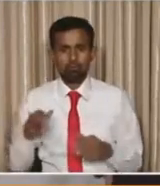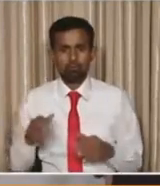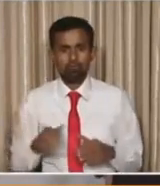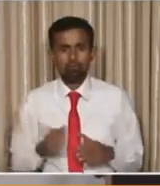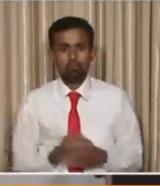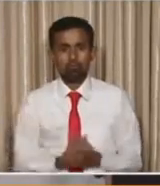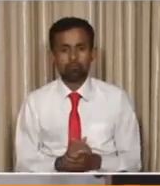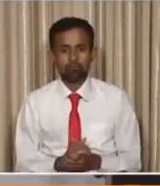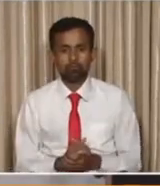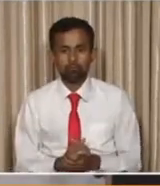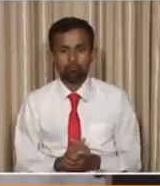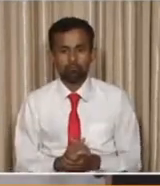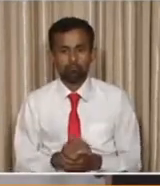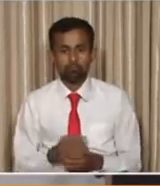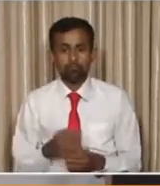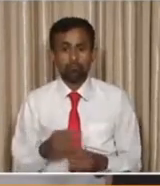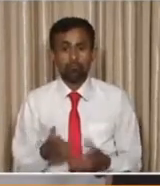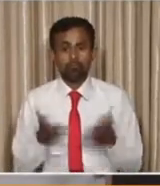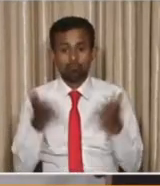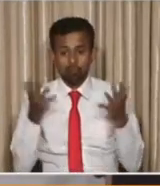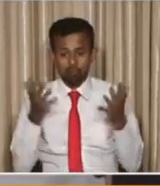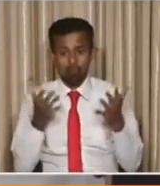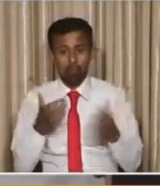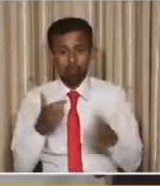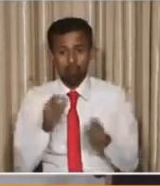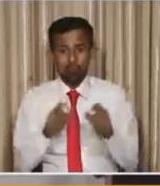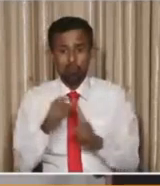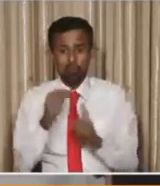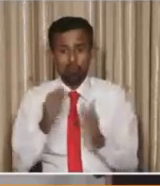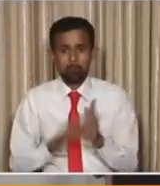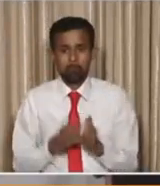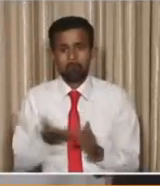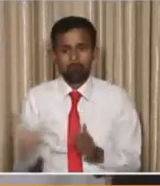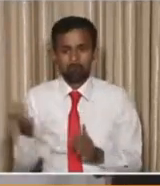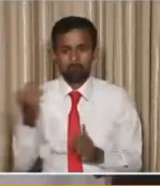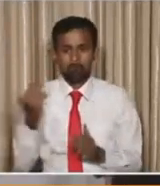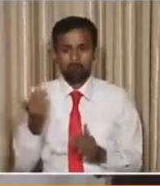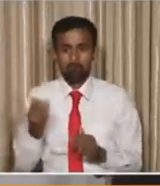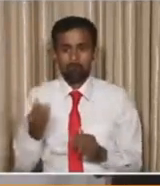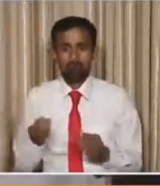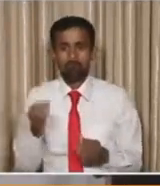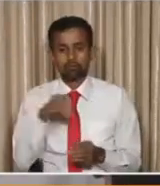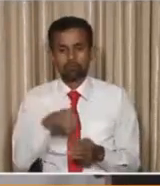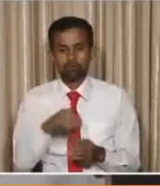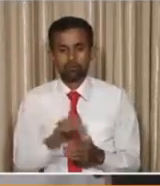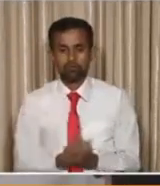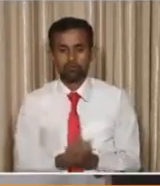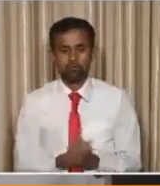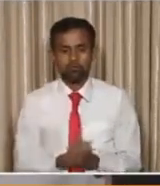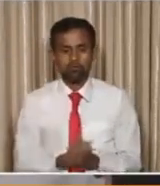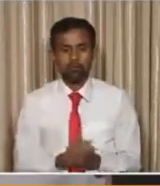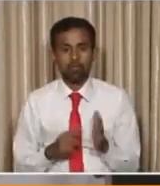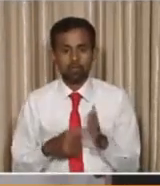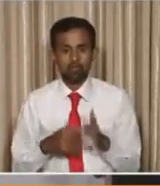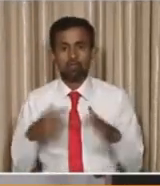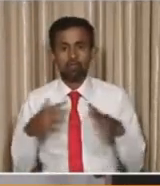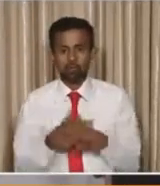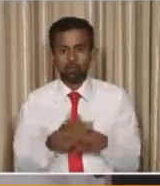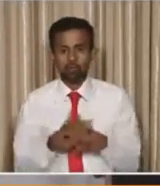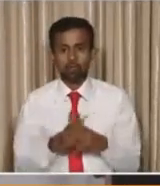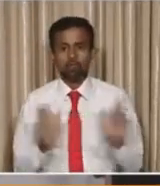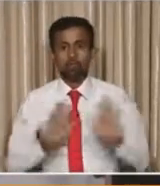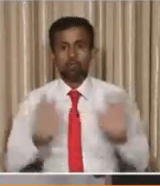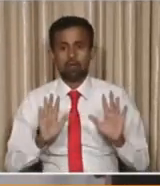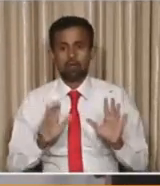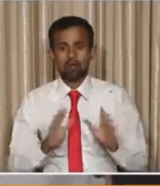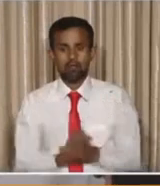වෙනවනේ එට හරි බෞතරය තියෙන බුද්ධලේ කාවත් අගමැති තුමාට ඉවත් වෙන්න එයාට ගන්න තියෙන ඉතින් ඒකයි නීතිය නෑ නෑ නෑ අයින්